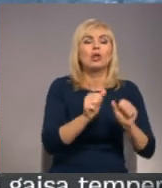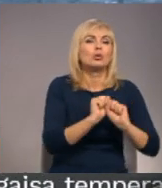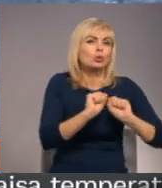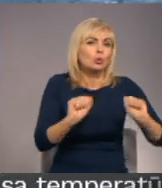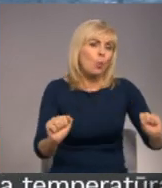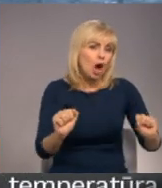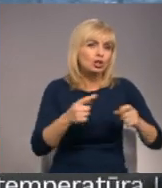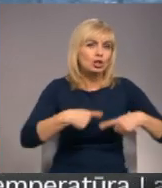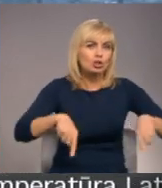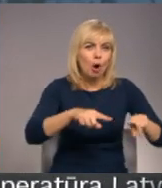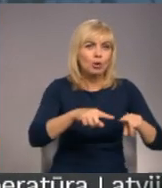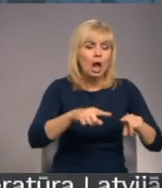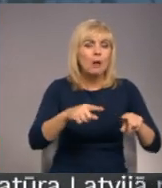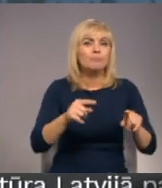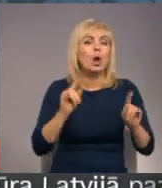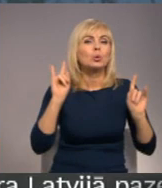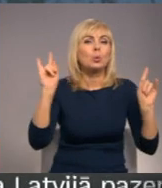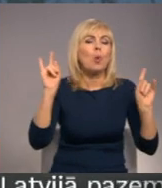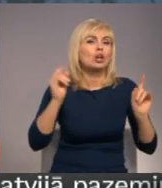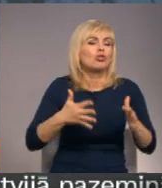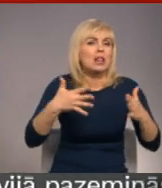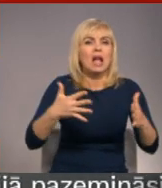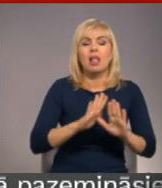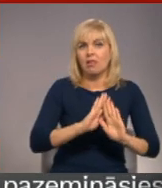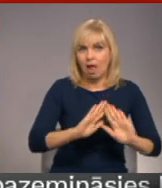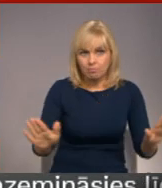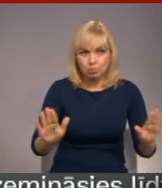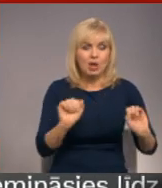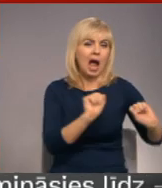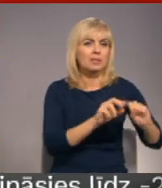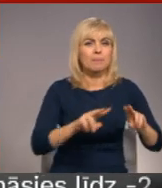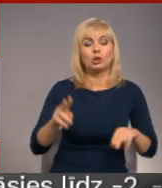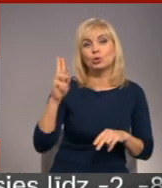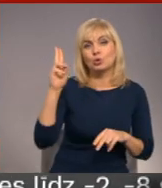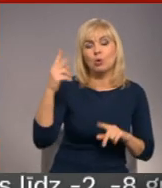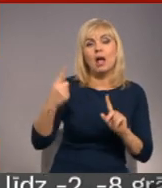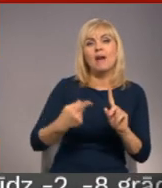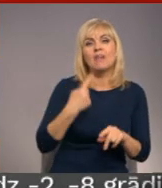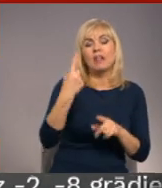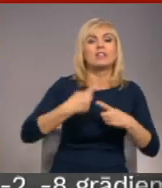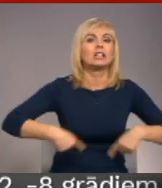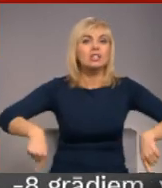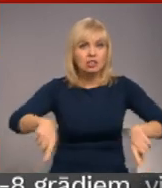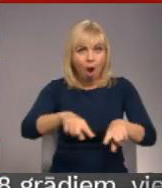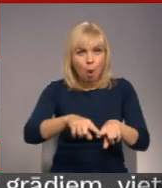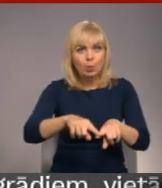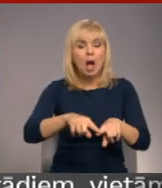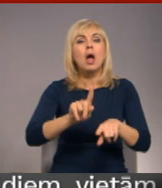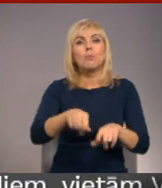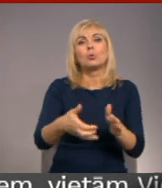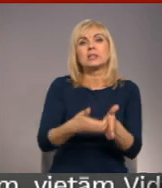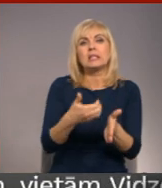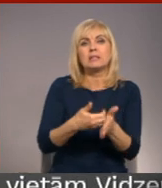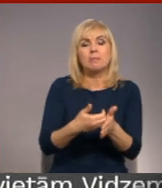tāpēc trokšņi vēl lielāki nebūs, sola aizsardzības ministrija. Būs tikai vēl viena zona, pa ko tiks